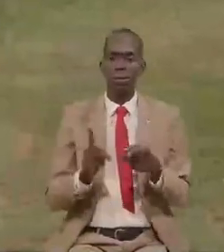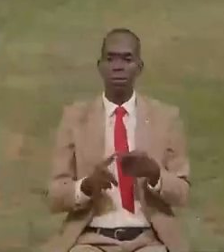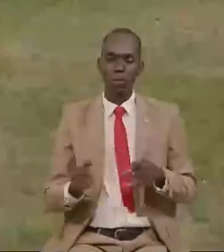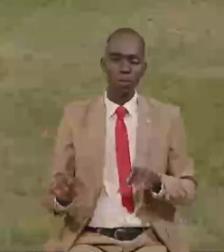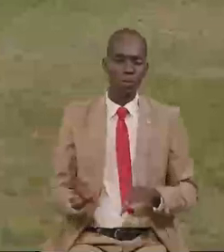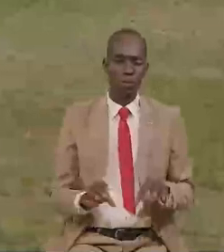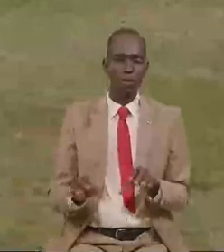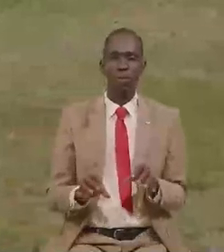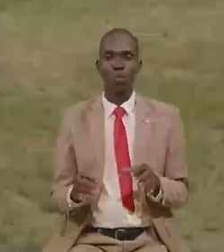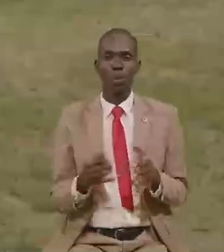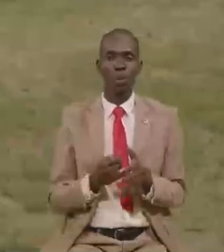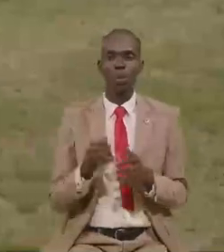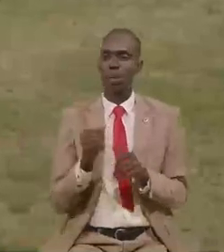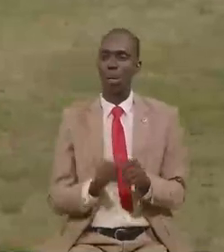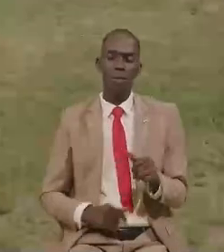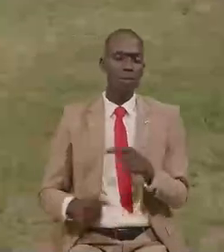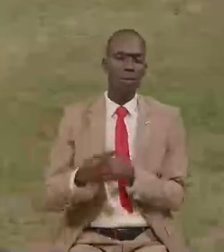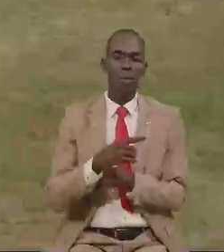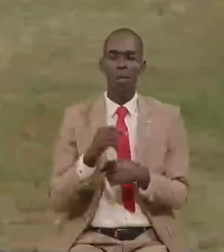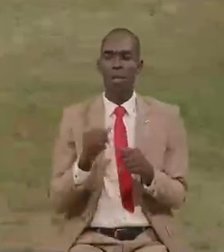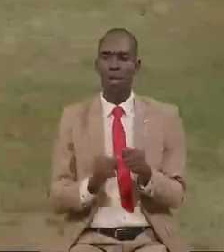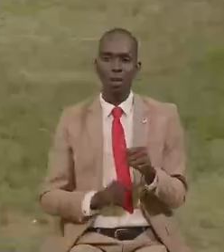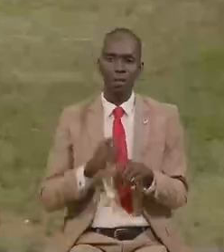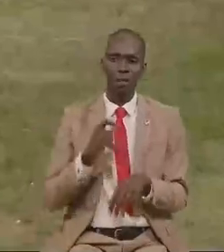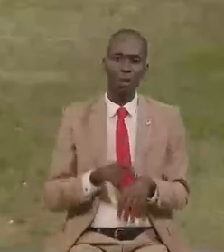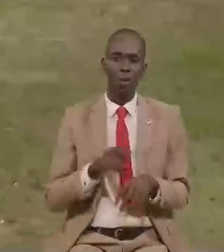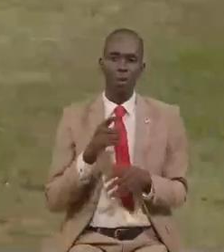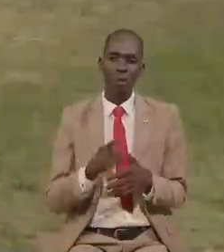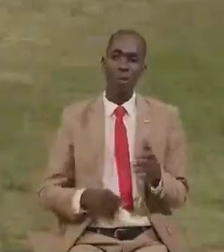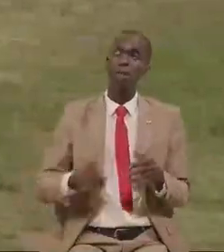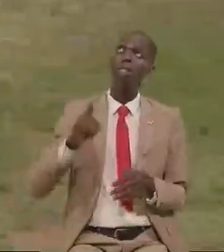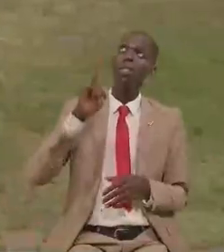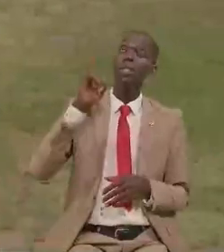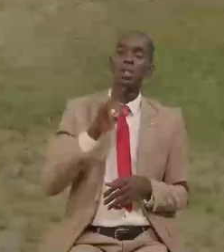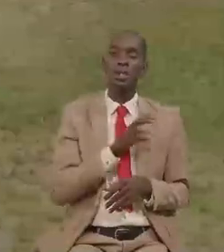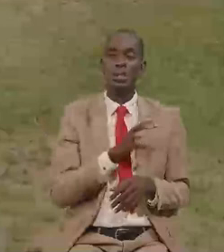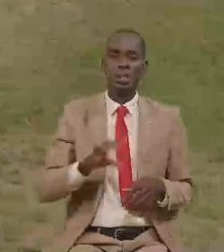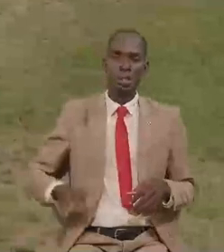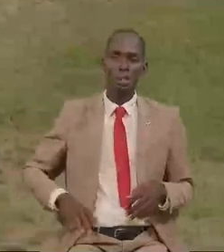Pour le faire chaque jour, à tout moment, ce que Christ